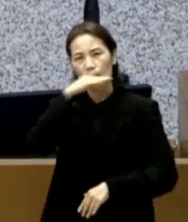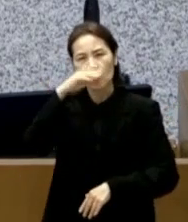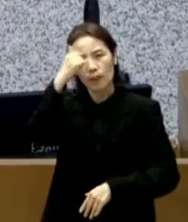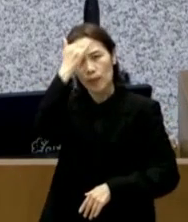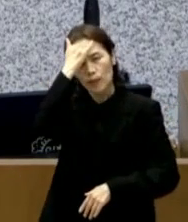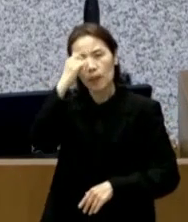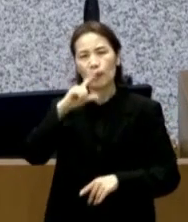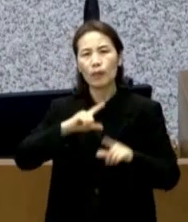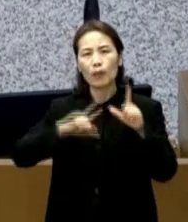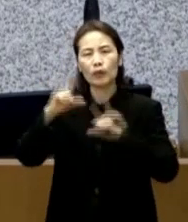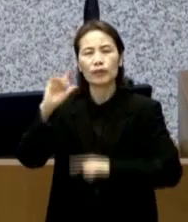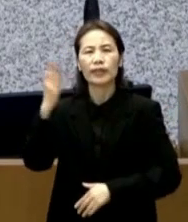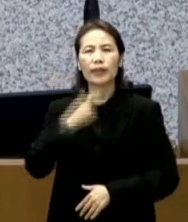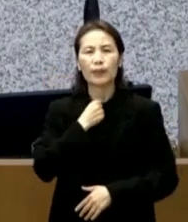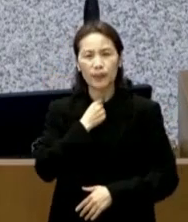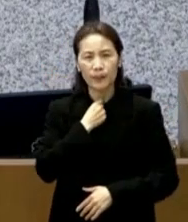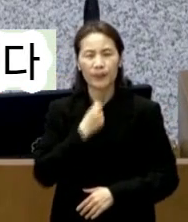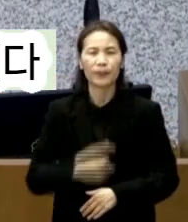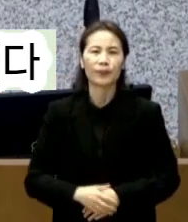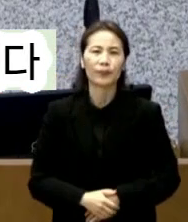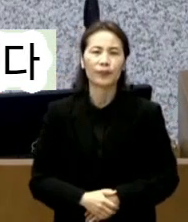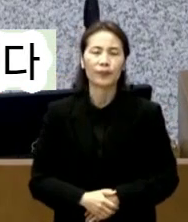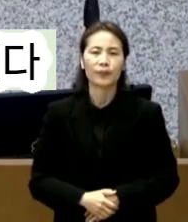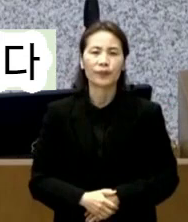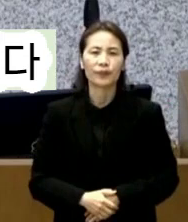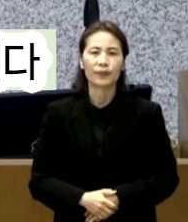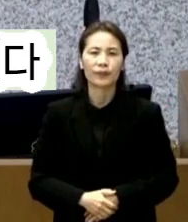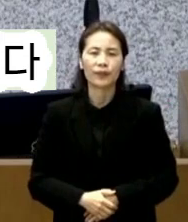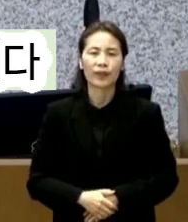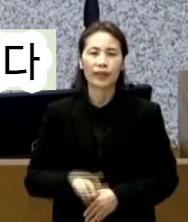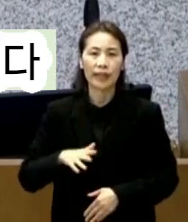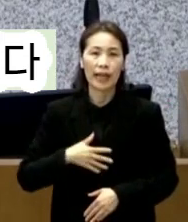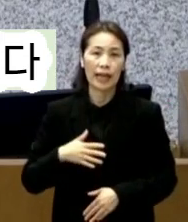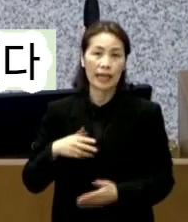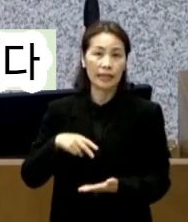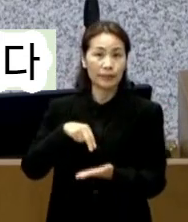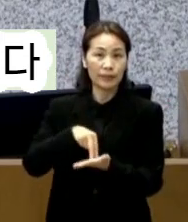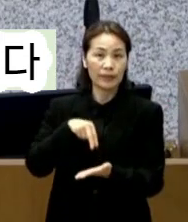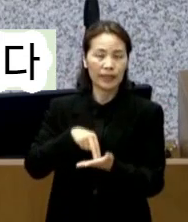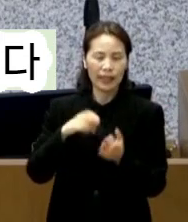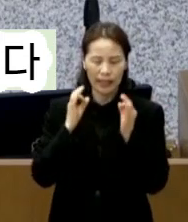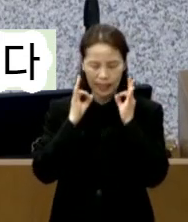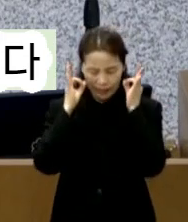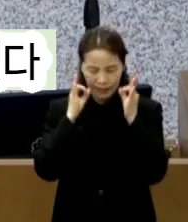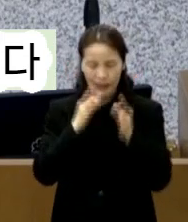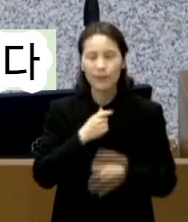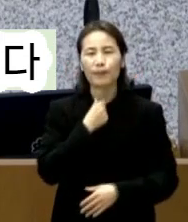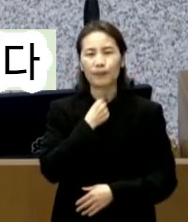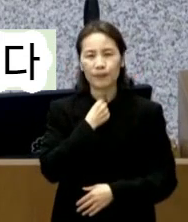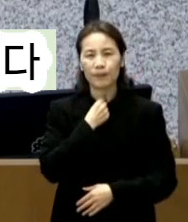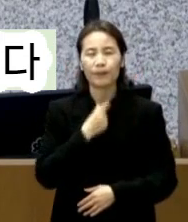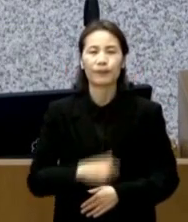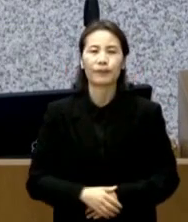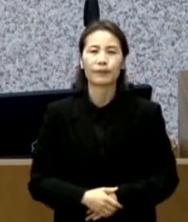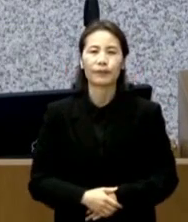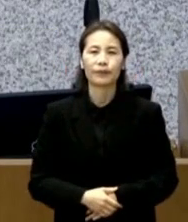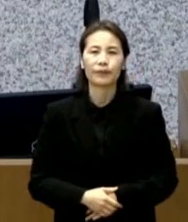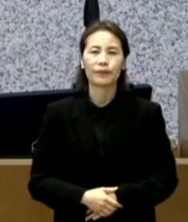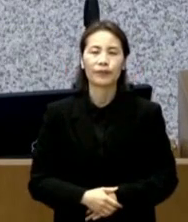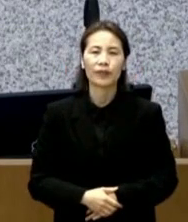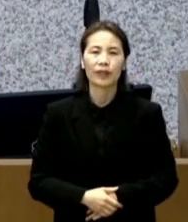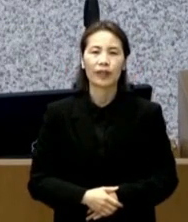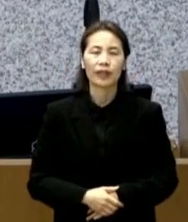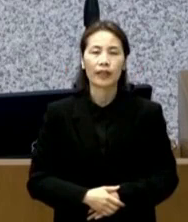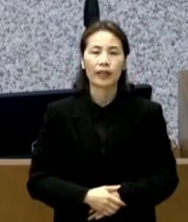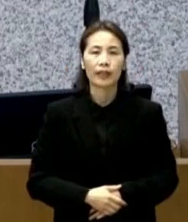수 있는 언덕이 되기를 바랍니다. 그것이 의장으로서 저의 가장 간절한 바람입니다. 지금